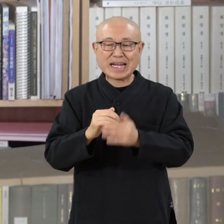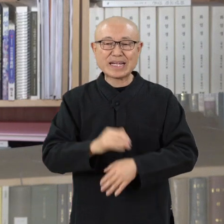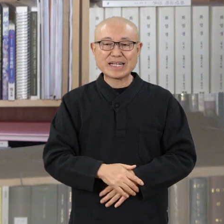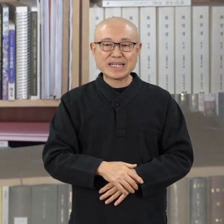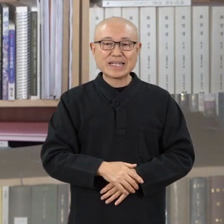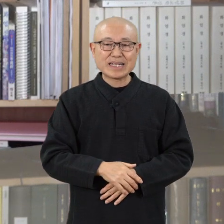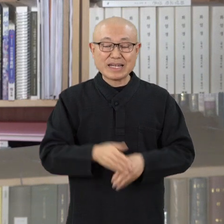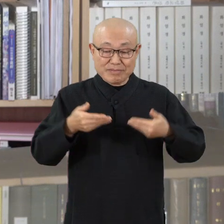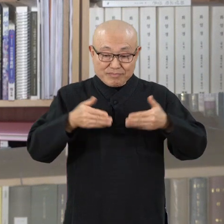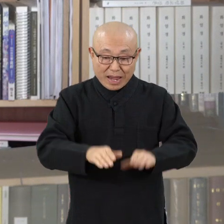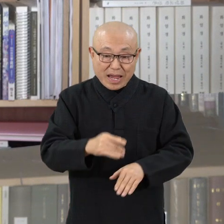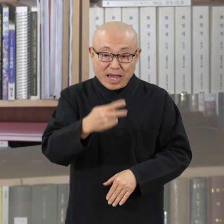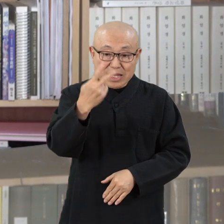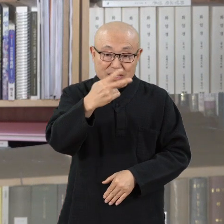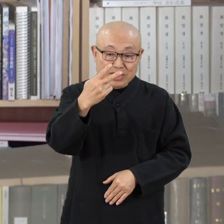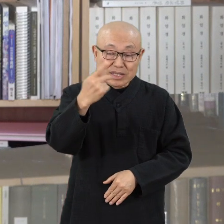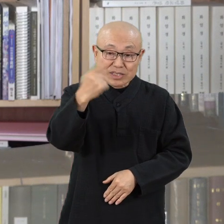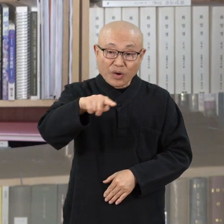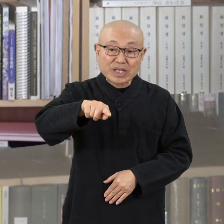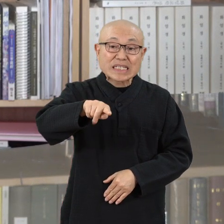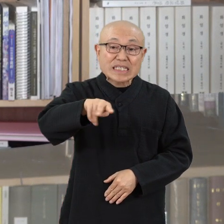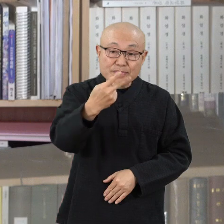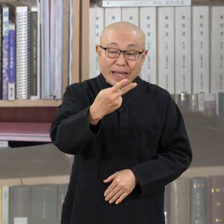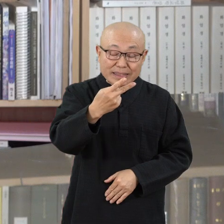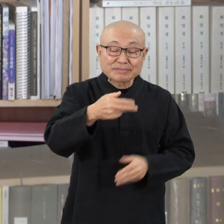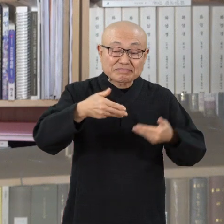1253년 생월연대를 갖고 계시는 분으로서